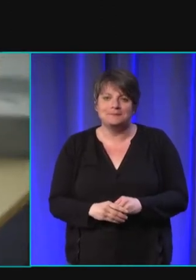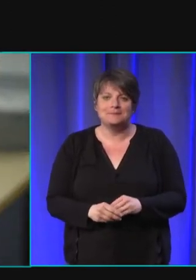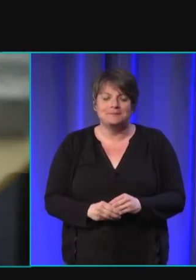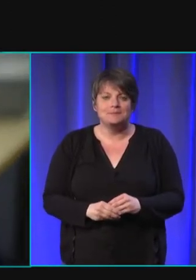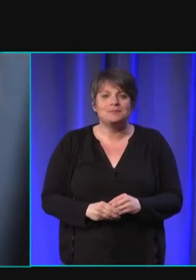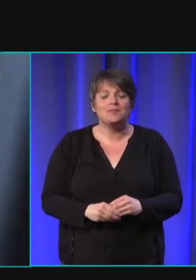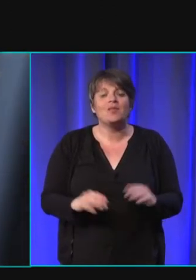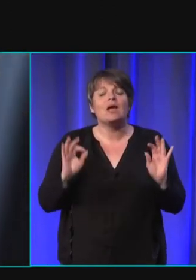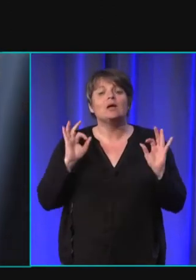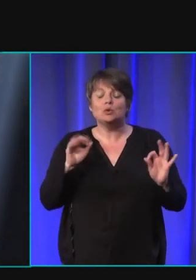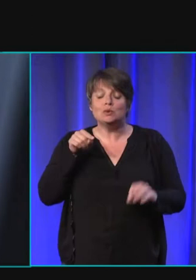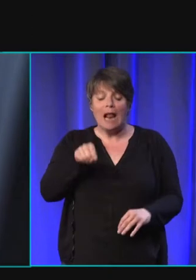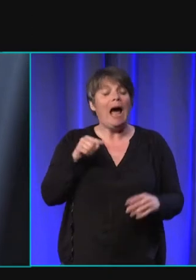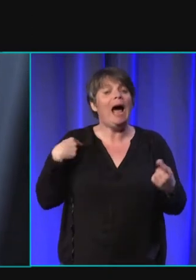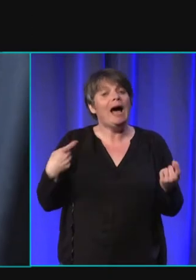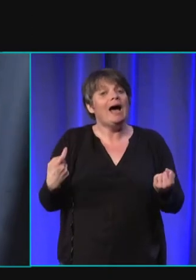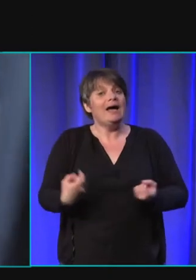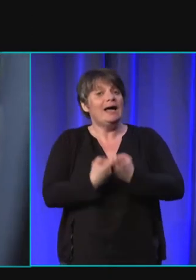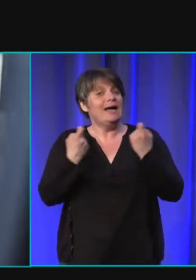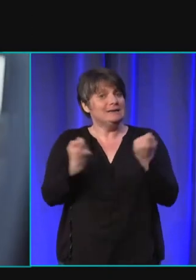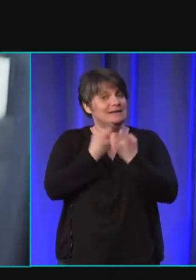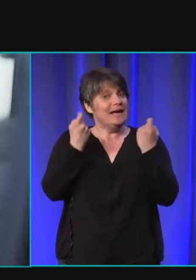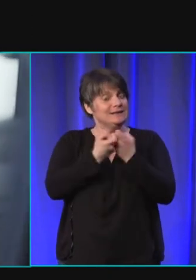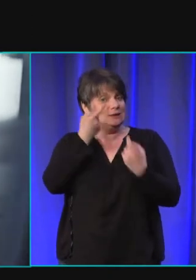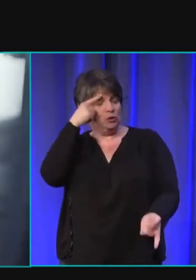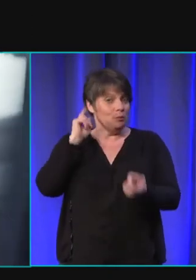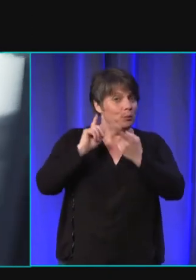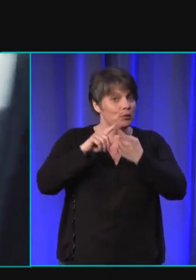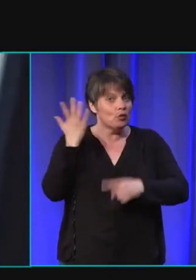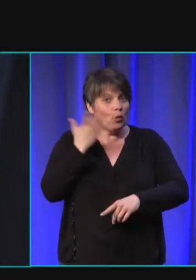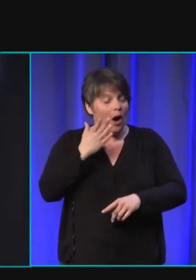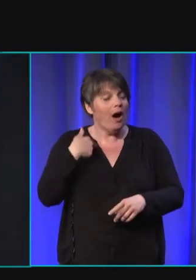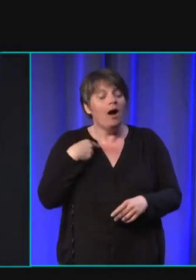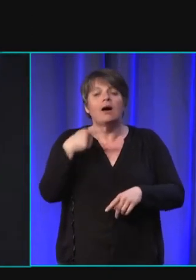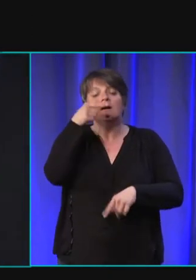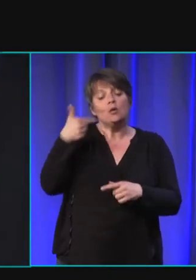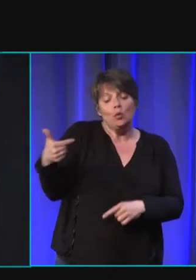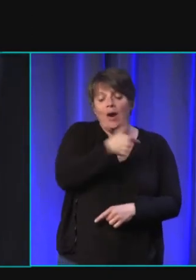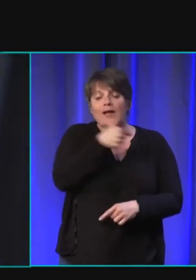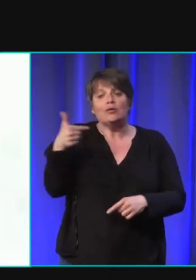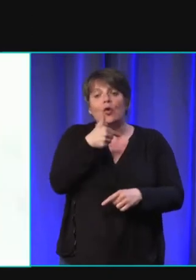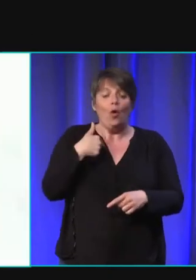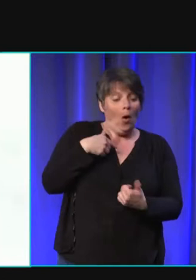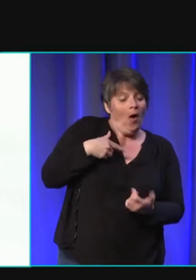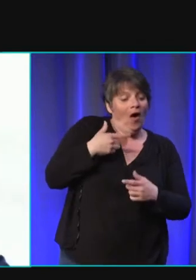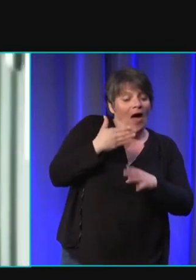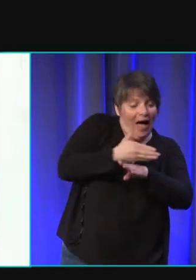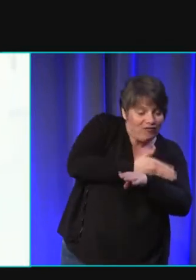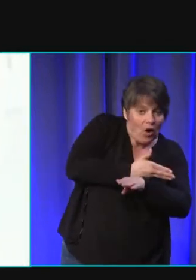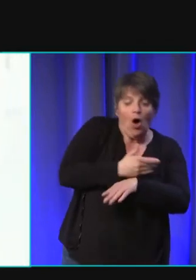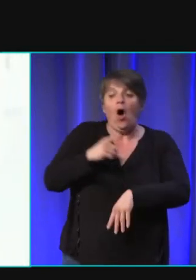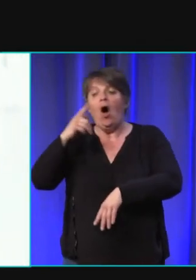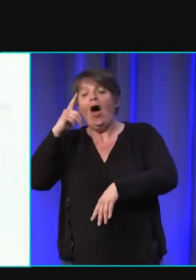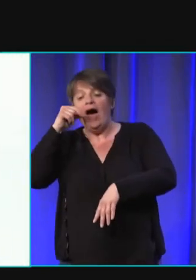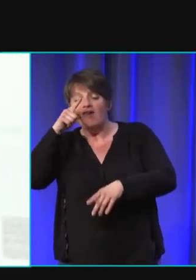Le but de l'exercice, mesurer ce qu'on appelle le taux de lactate d'Adriana et de Hugo avant et après l'effort. Ça fait